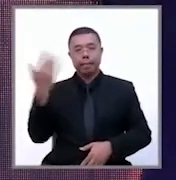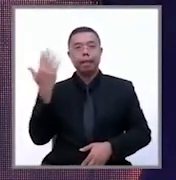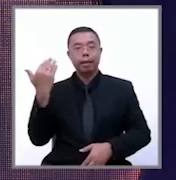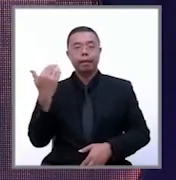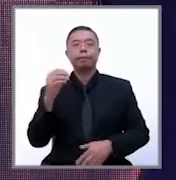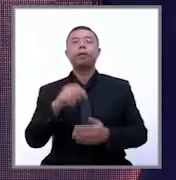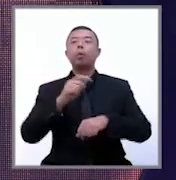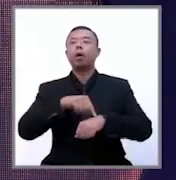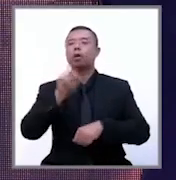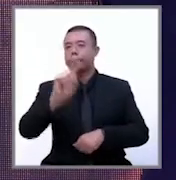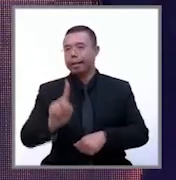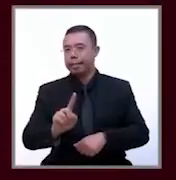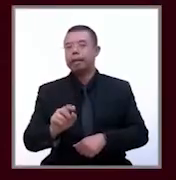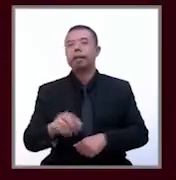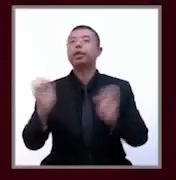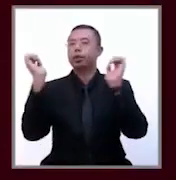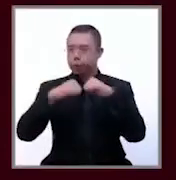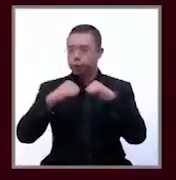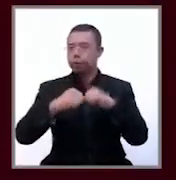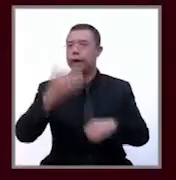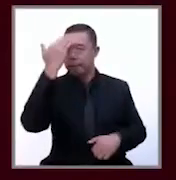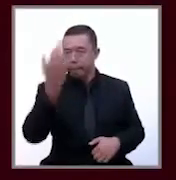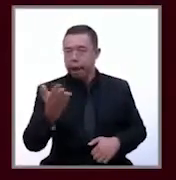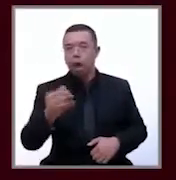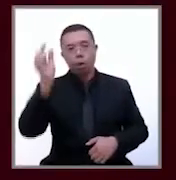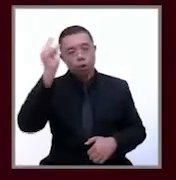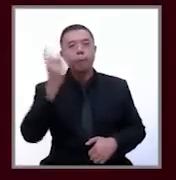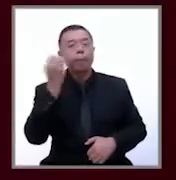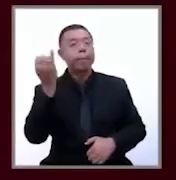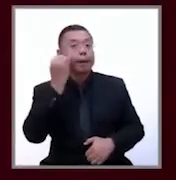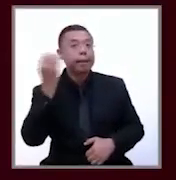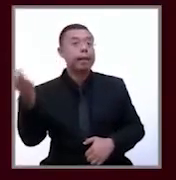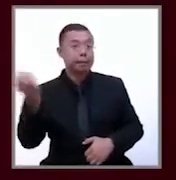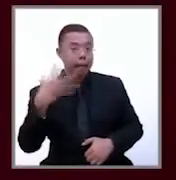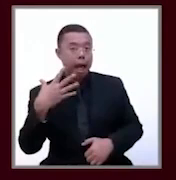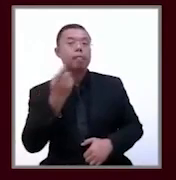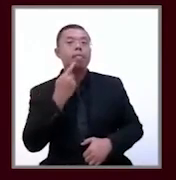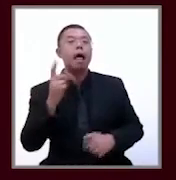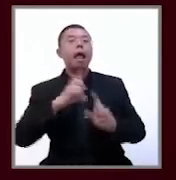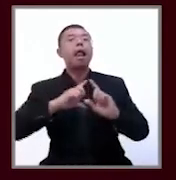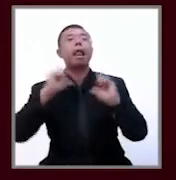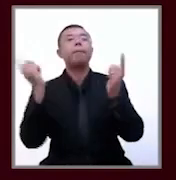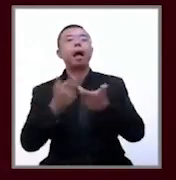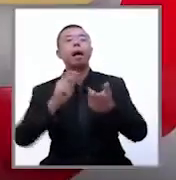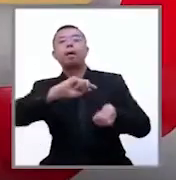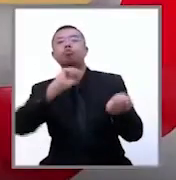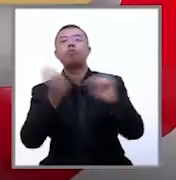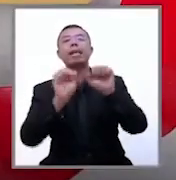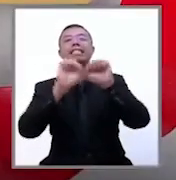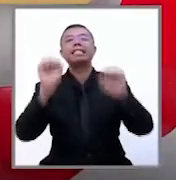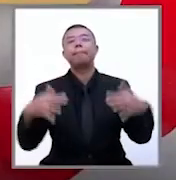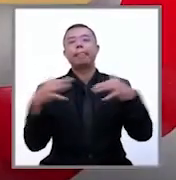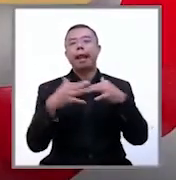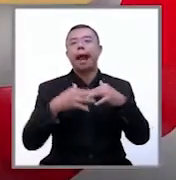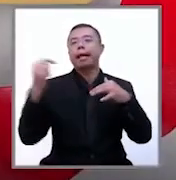1 menit dimulai saat Bapak berbicara setuju karena yang diusulkan Pak muhaimen tentang lembaga reforma agraria itu memang